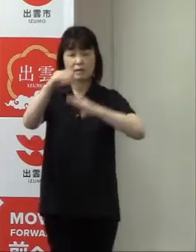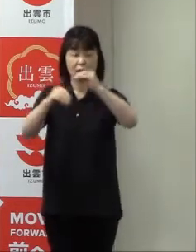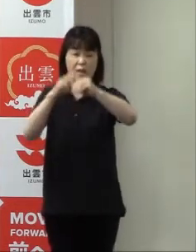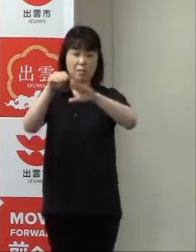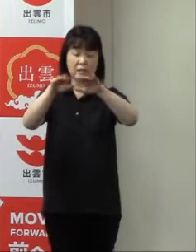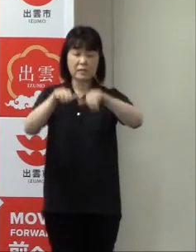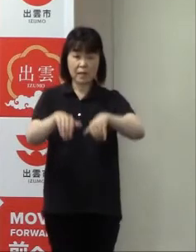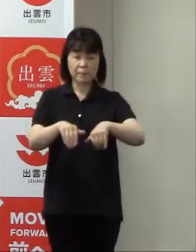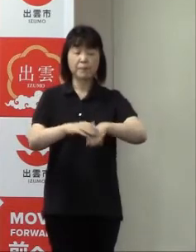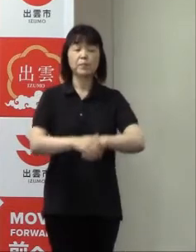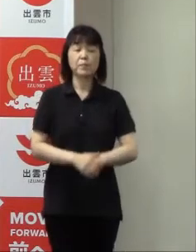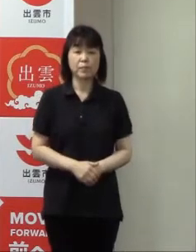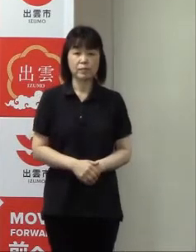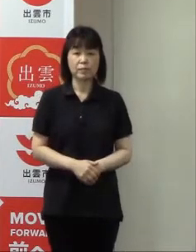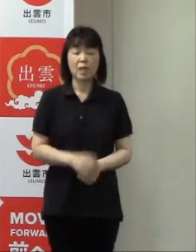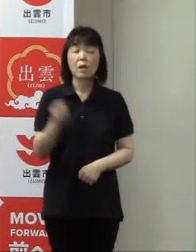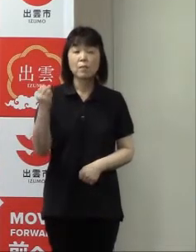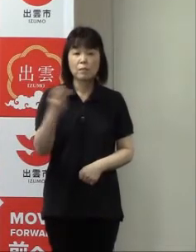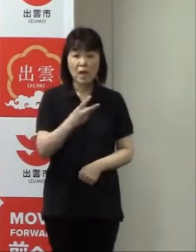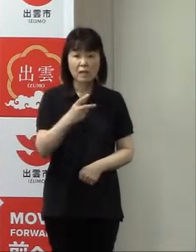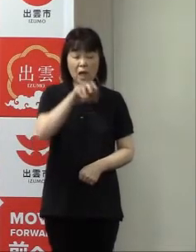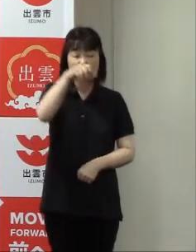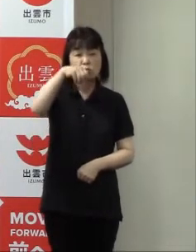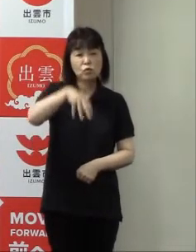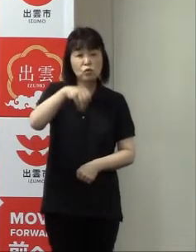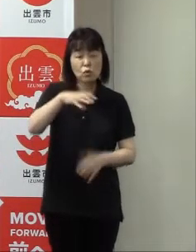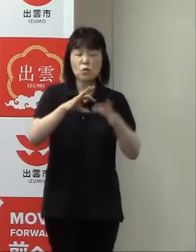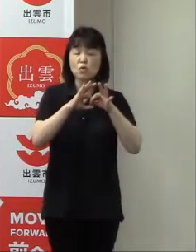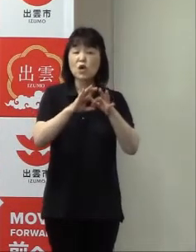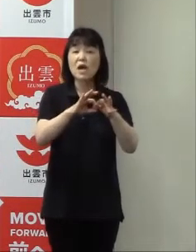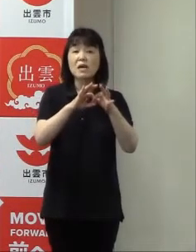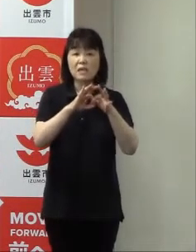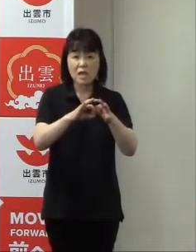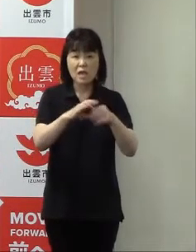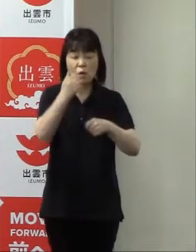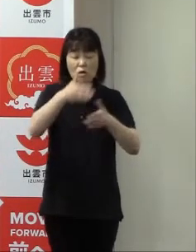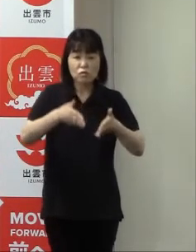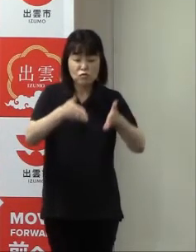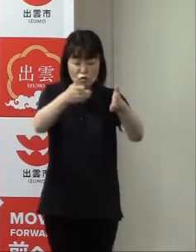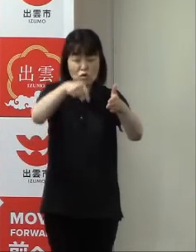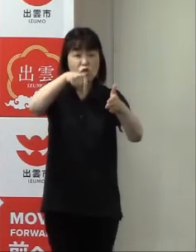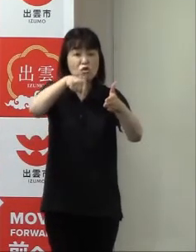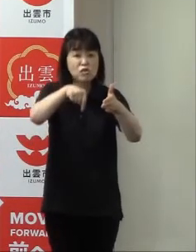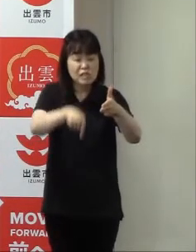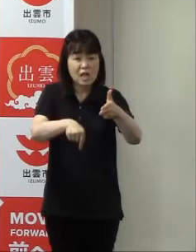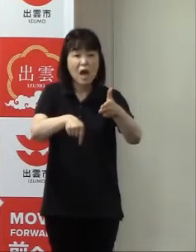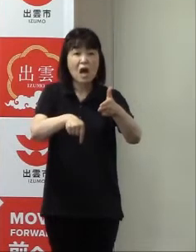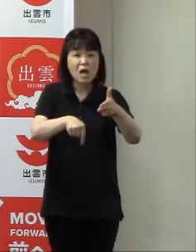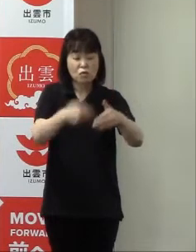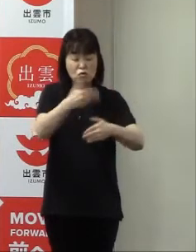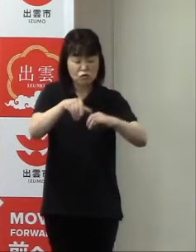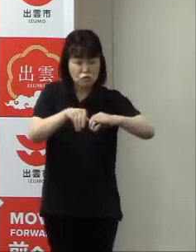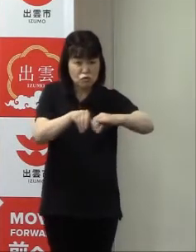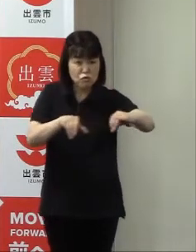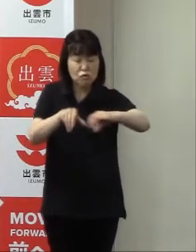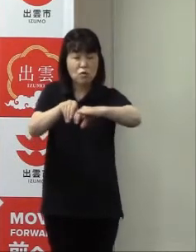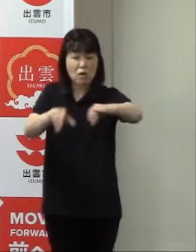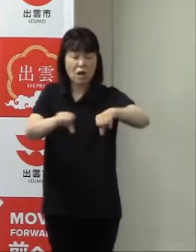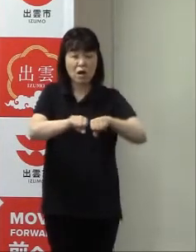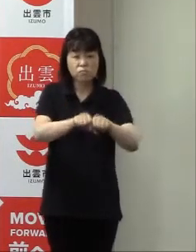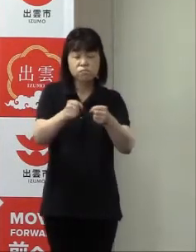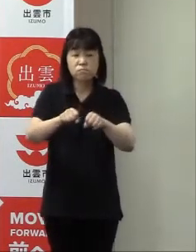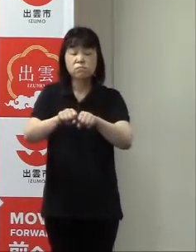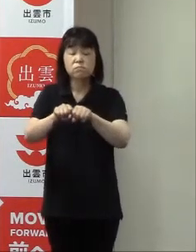また水道の関係では国道9号に埋設してある2本の水道管が破損した